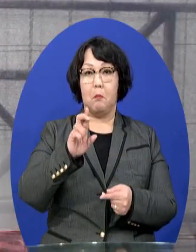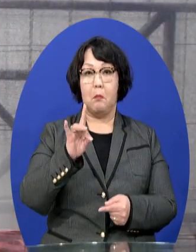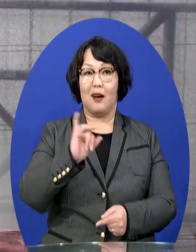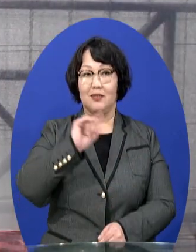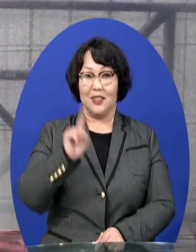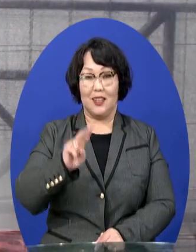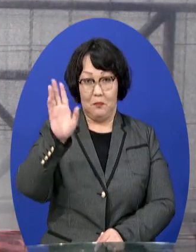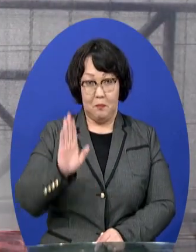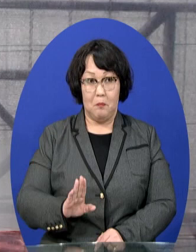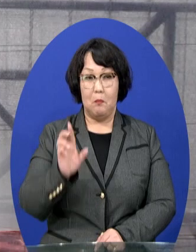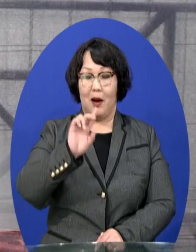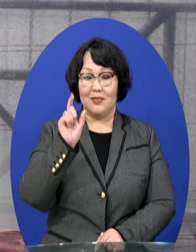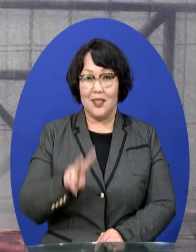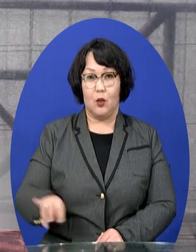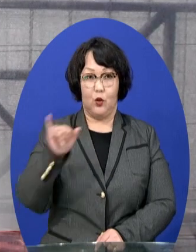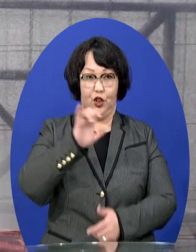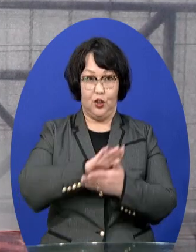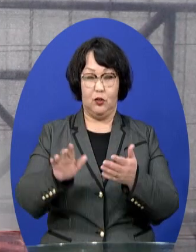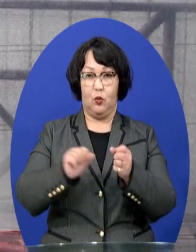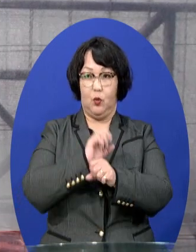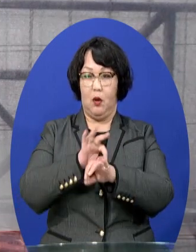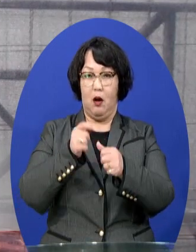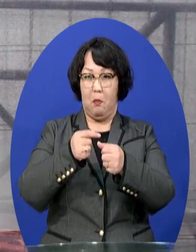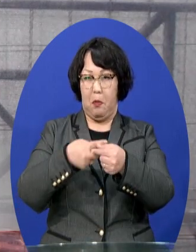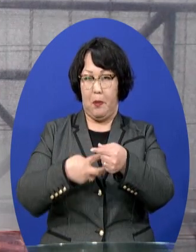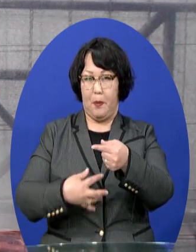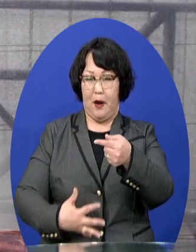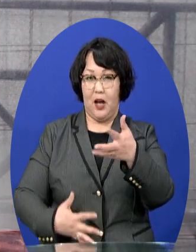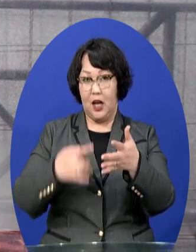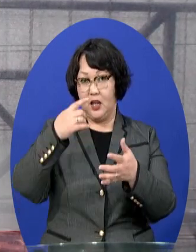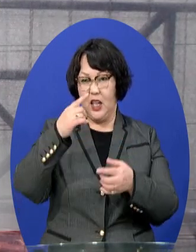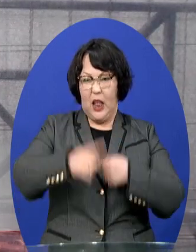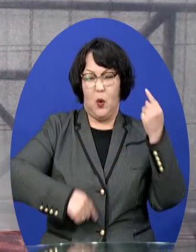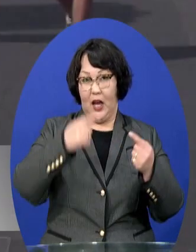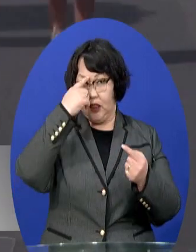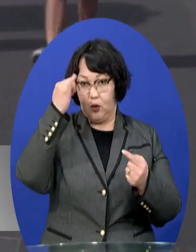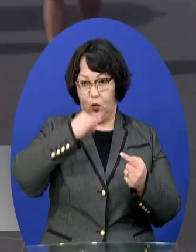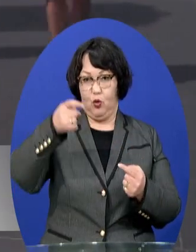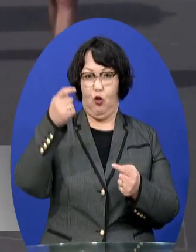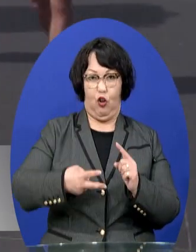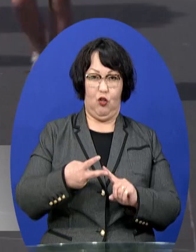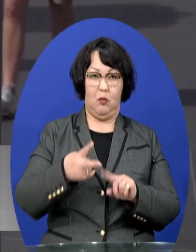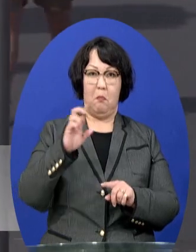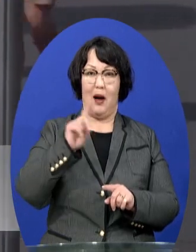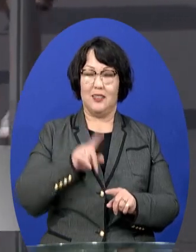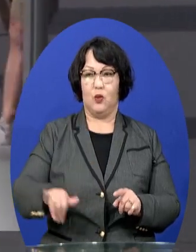шин тохиолдлуудын тоогоор Энэтхэгийг илүү давсан байна. Тодорхойлбол Бразилд